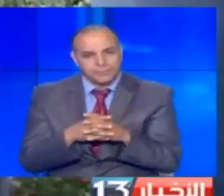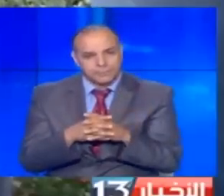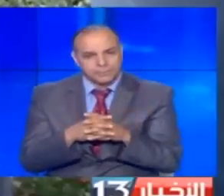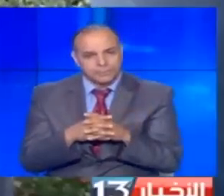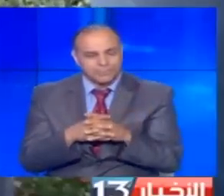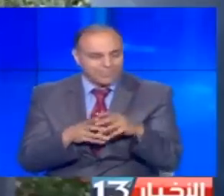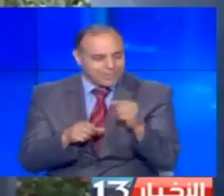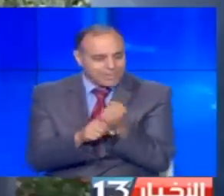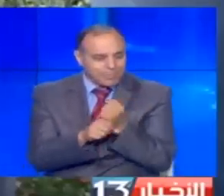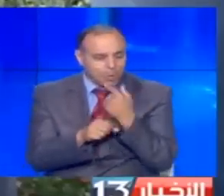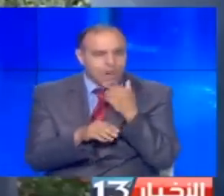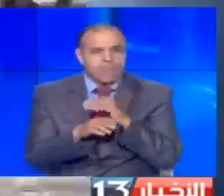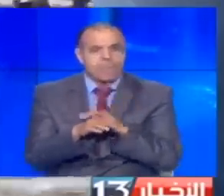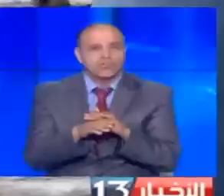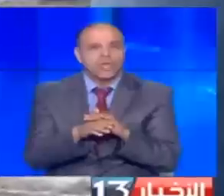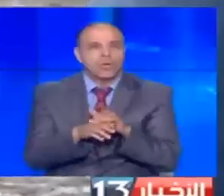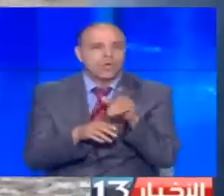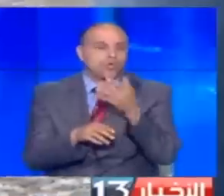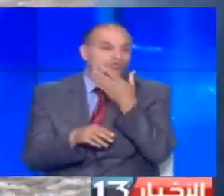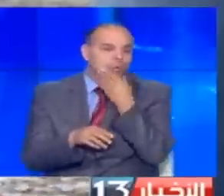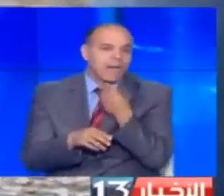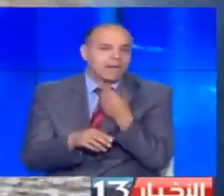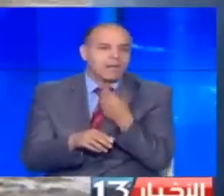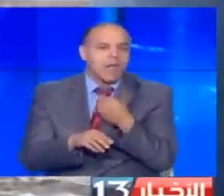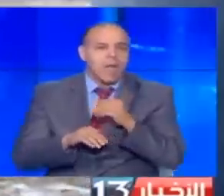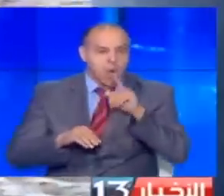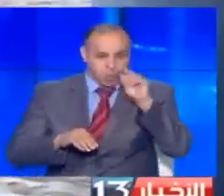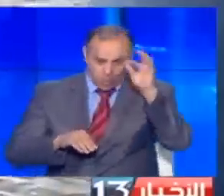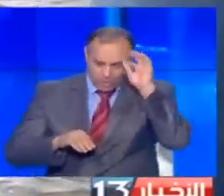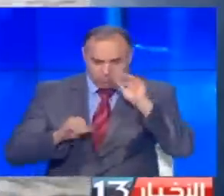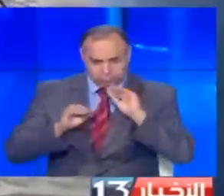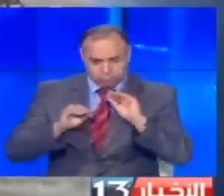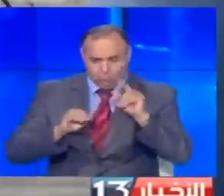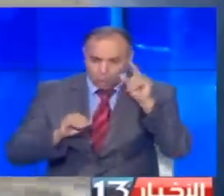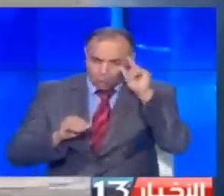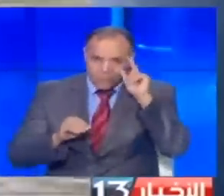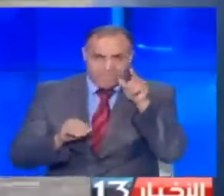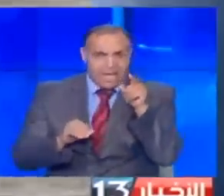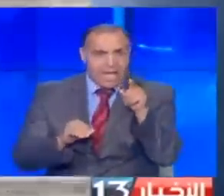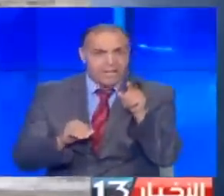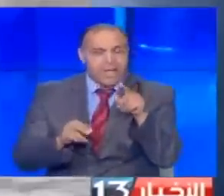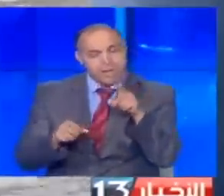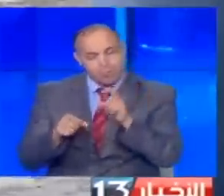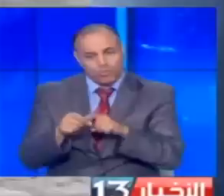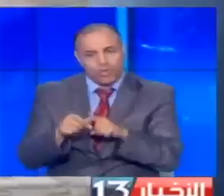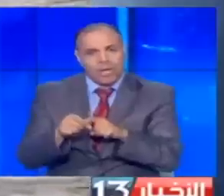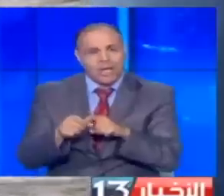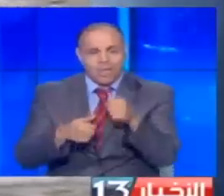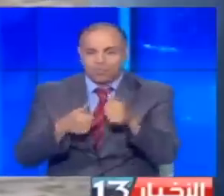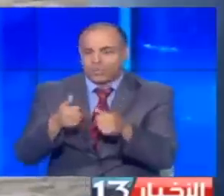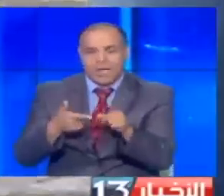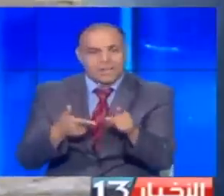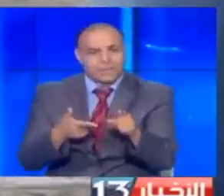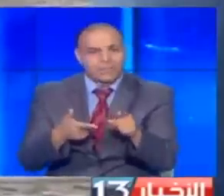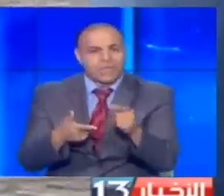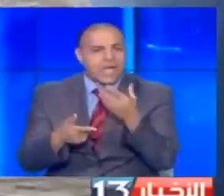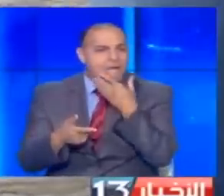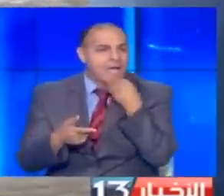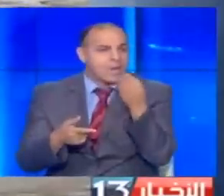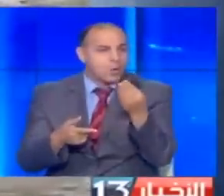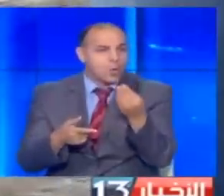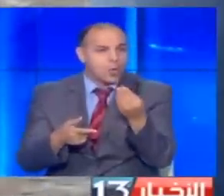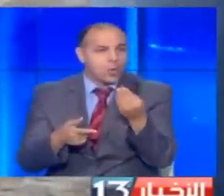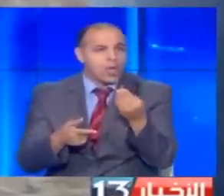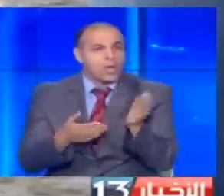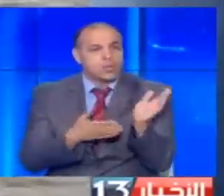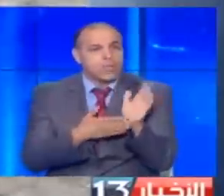منتوج في مجال الجمال مربو الخيول التونسيون لم يترددوا في المشاركه في هذه المسابقه على اعتبار انها